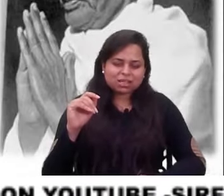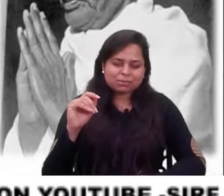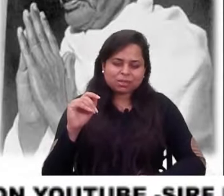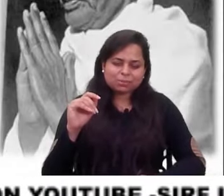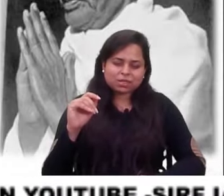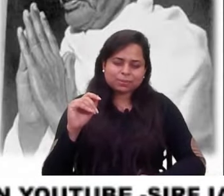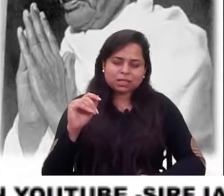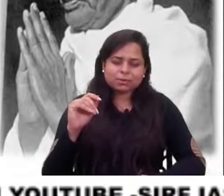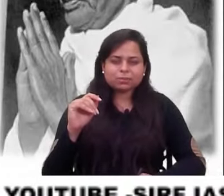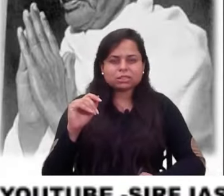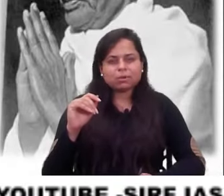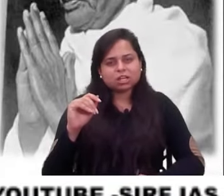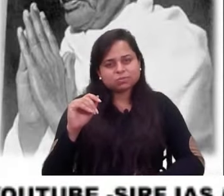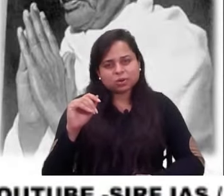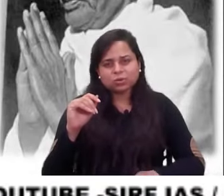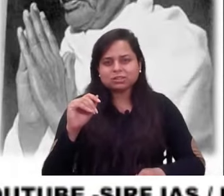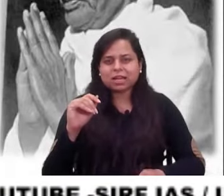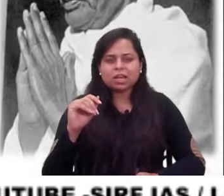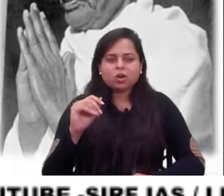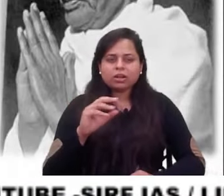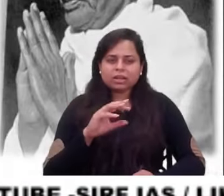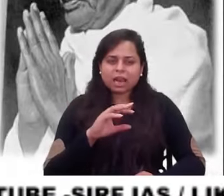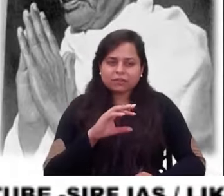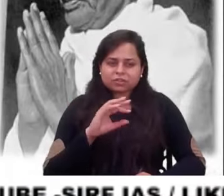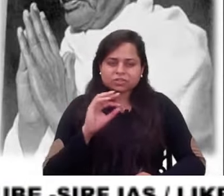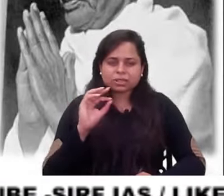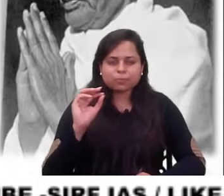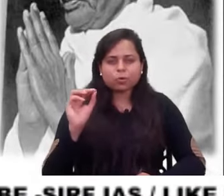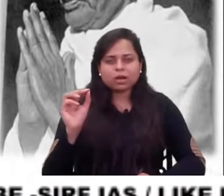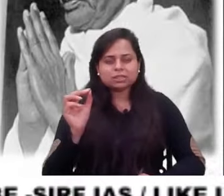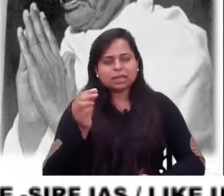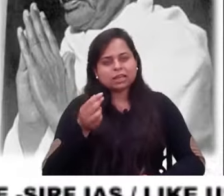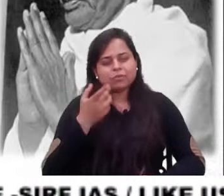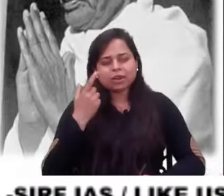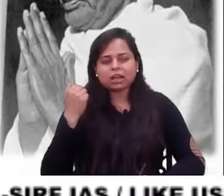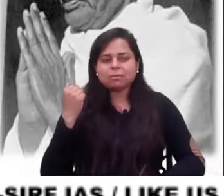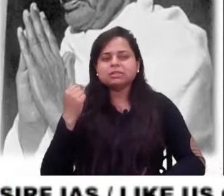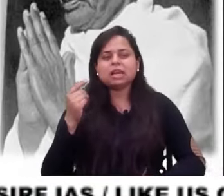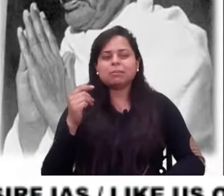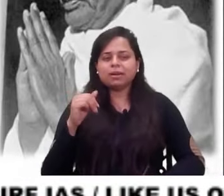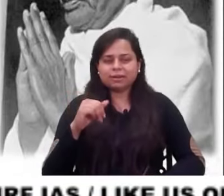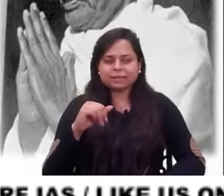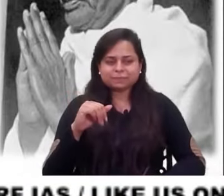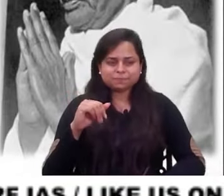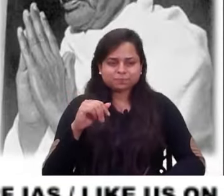में और यह सब कुछ